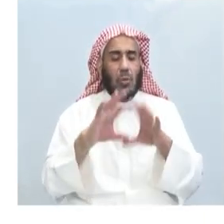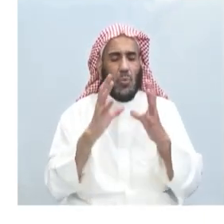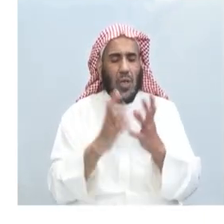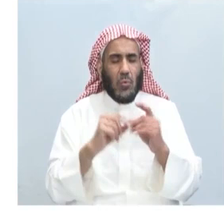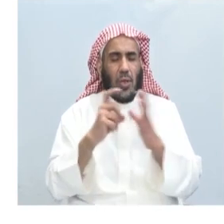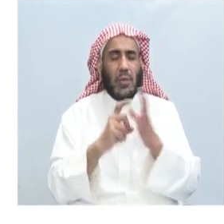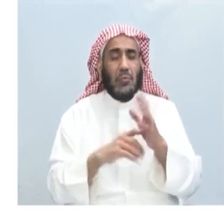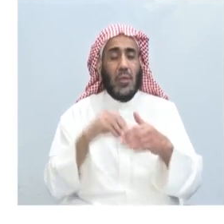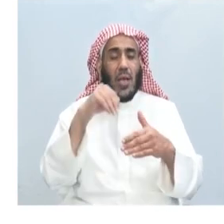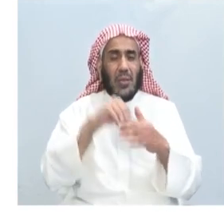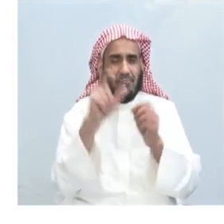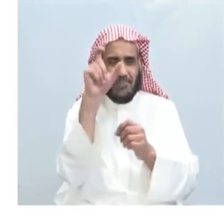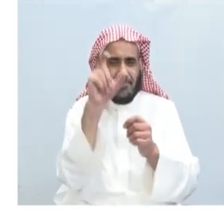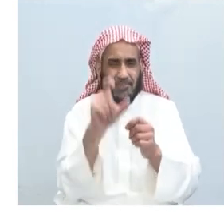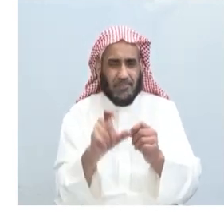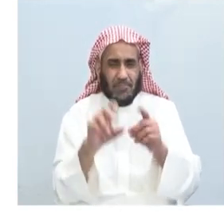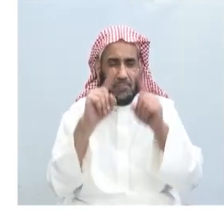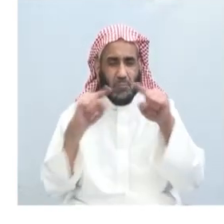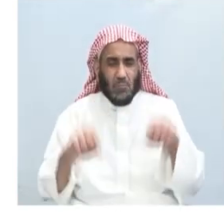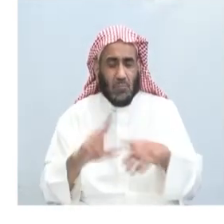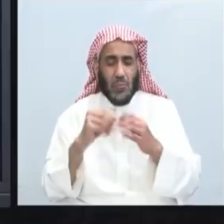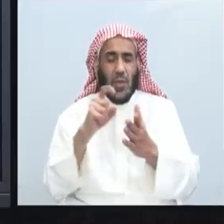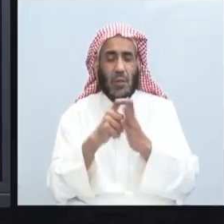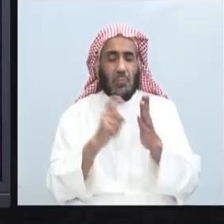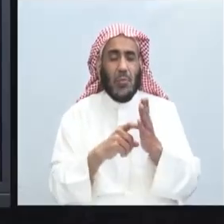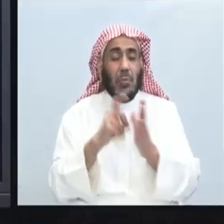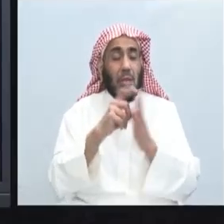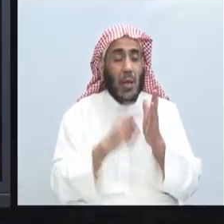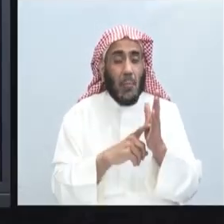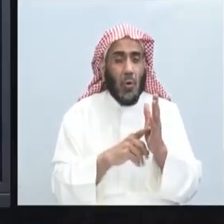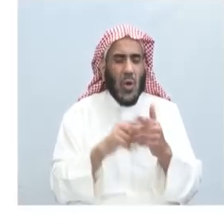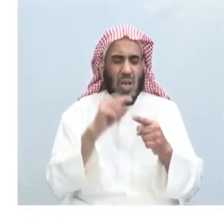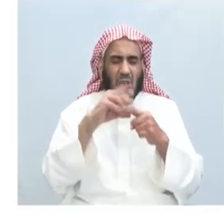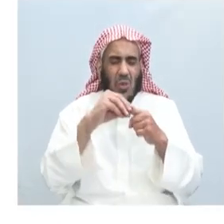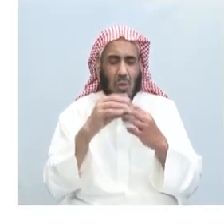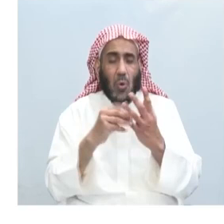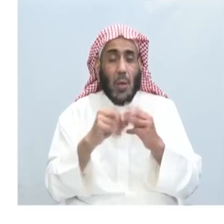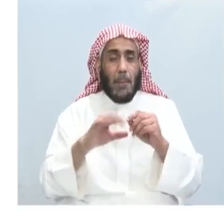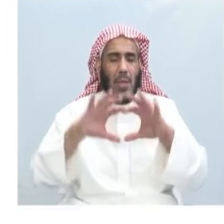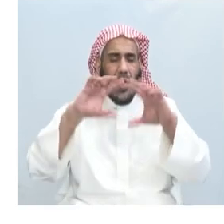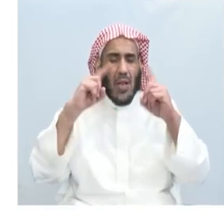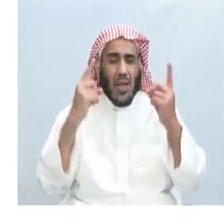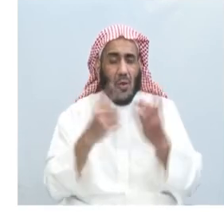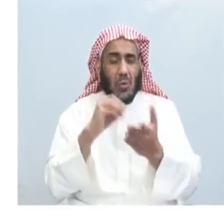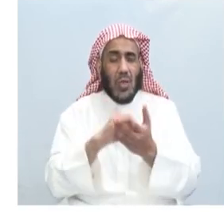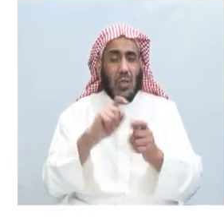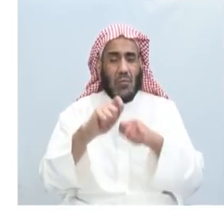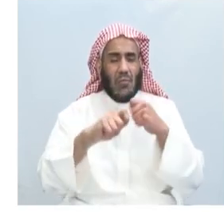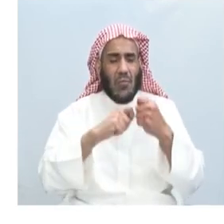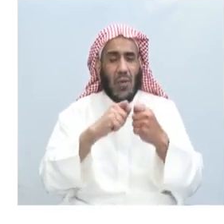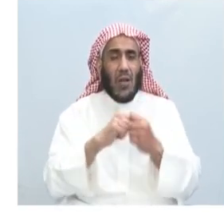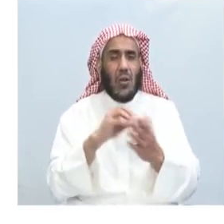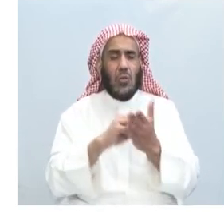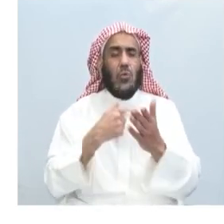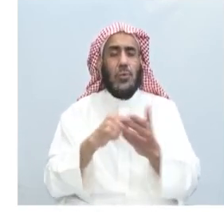في الداخل الدورق هو النظام المقصود بالنظام هو جزء معين من الكون يحتوي على التفاعل او العمليه